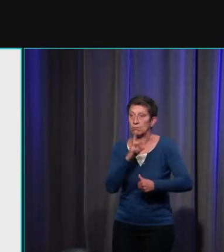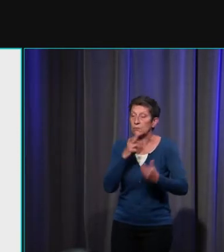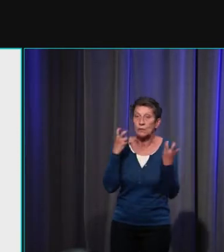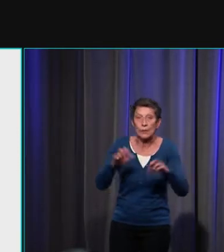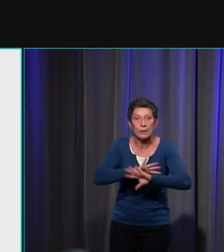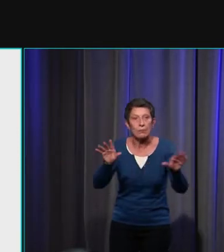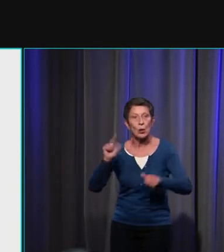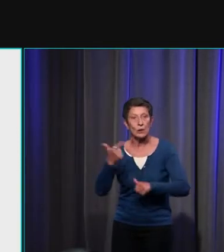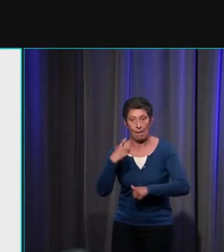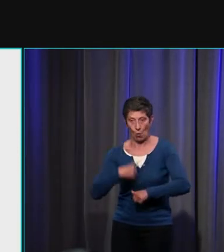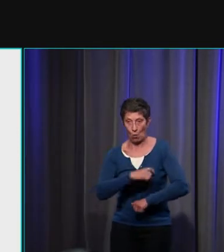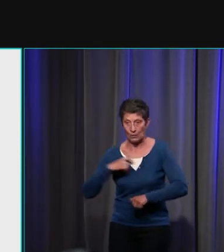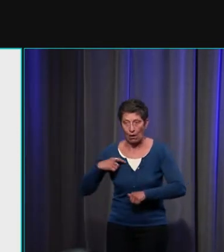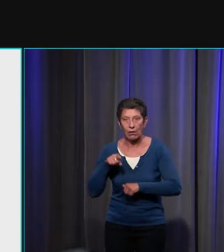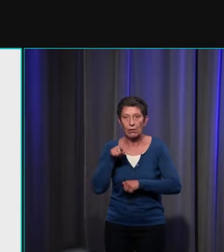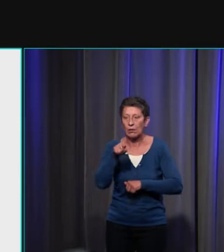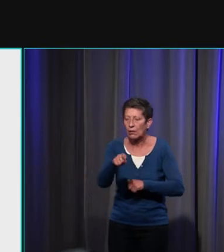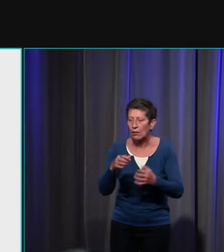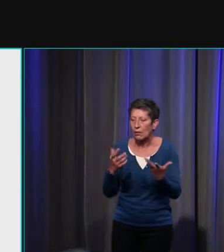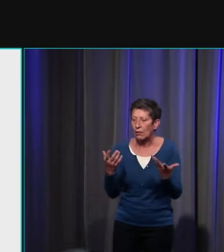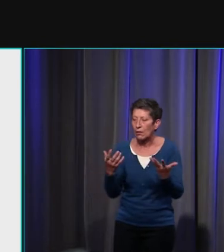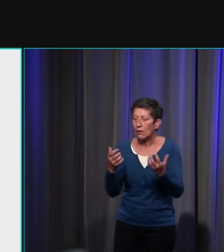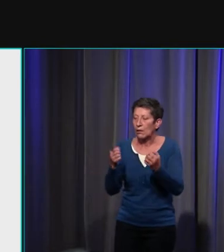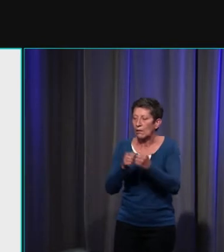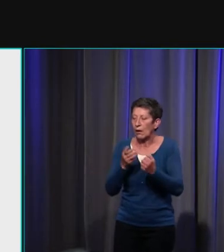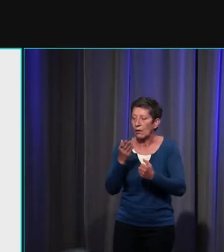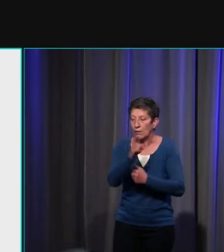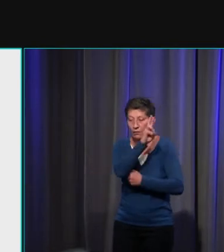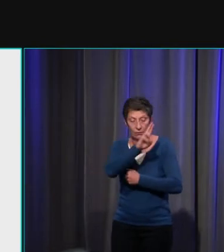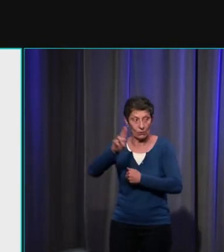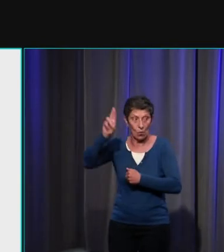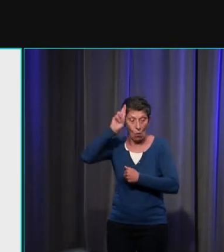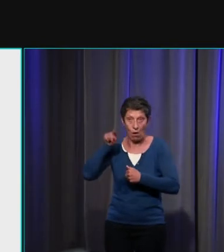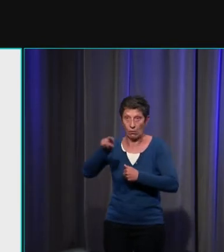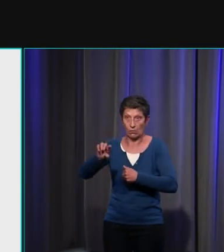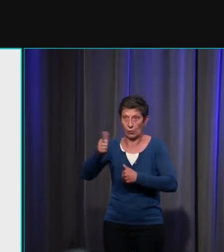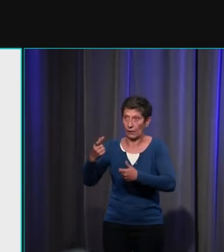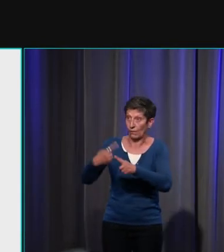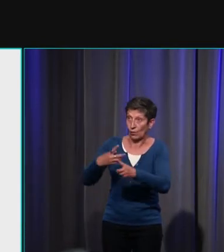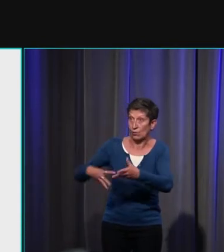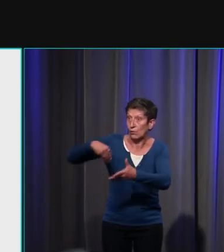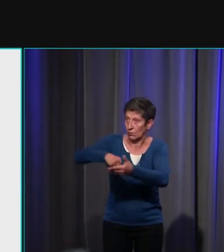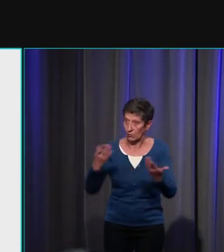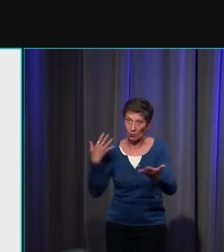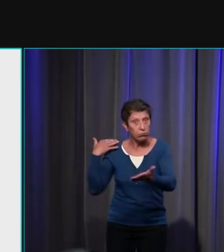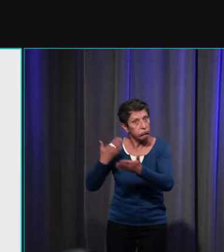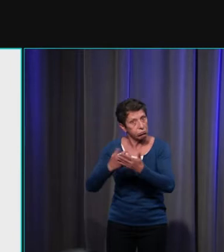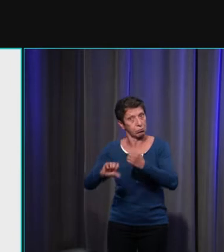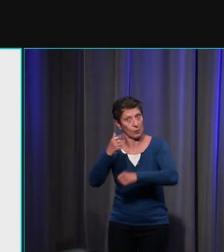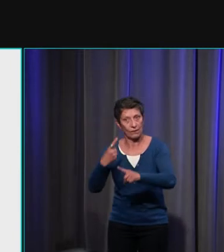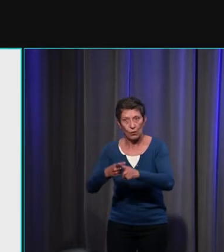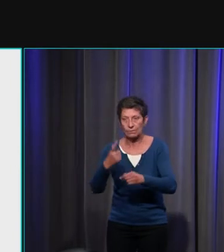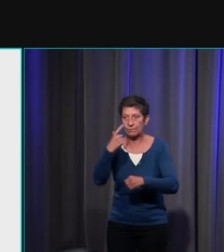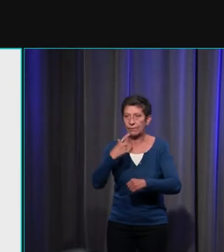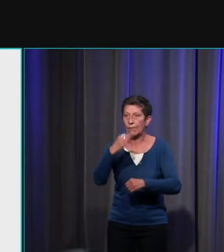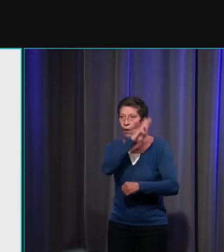la seconde croisade avec la participation de cette fois-ci de roi pour la première fois dans l'histoire de la croisade le roi